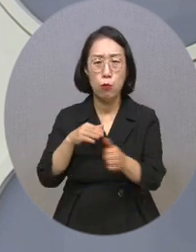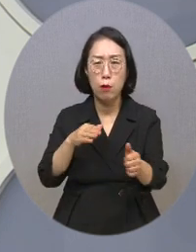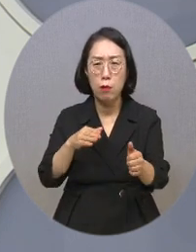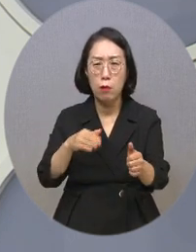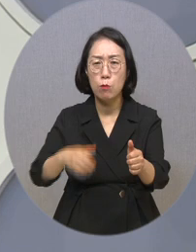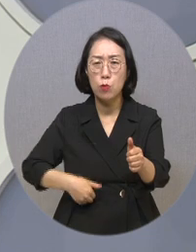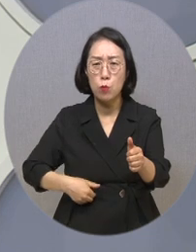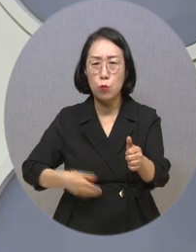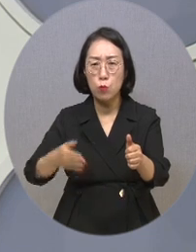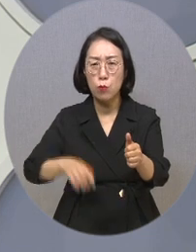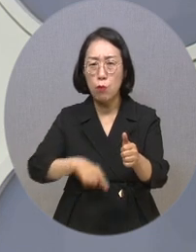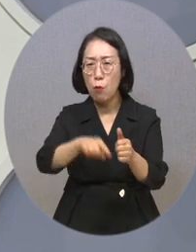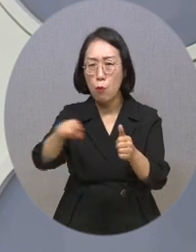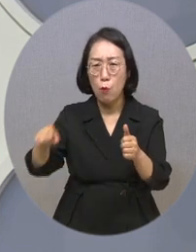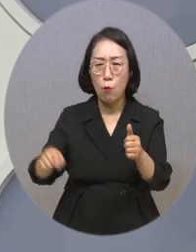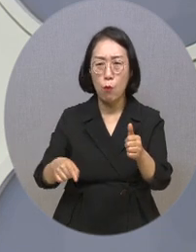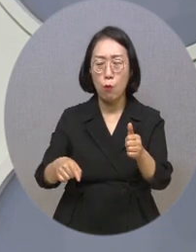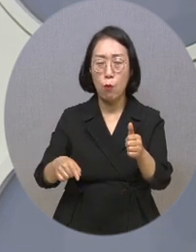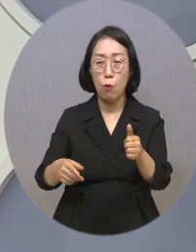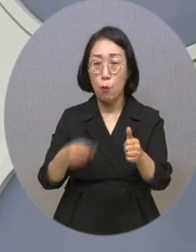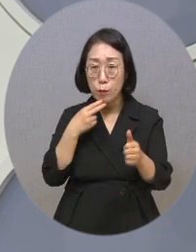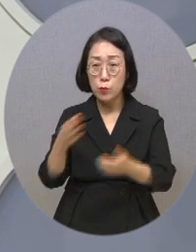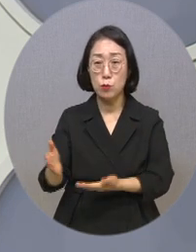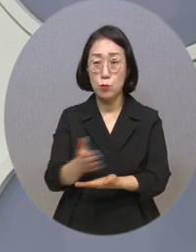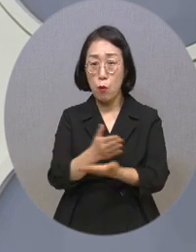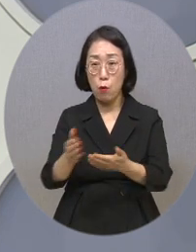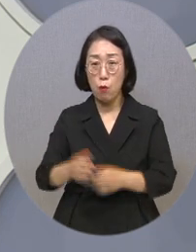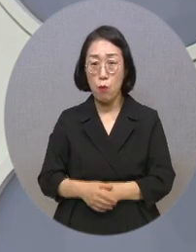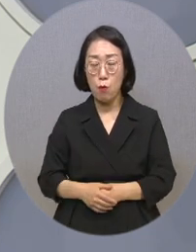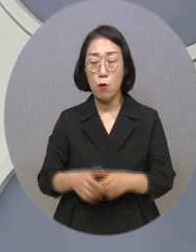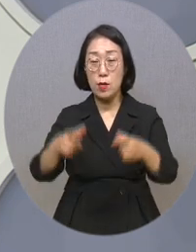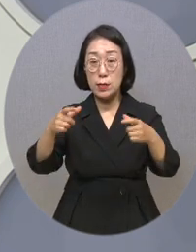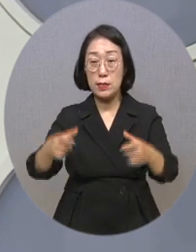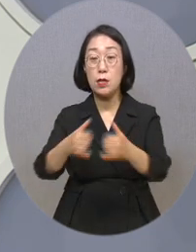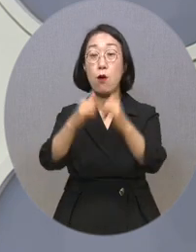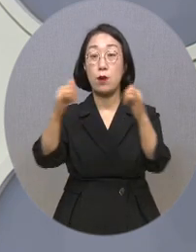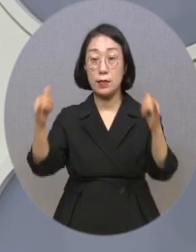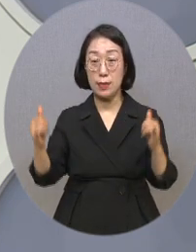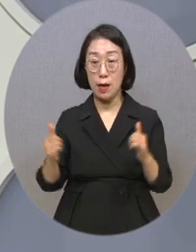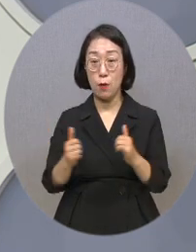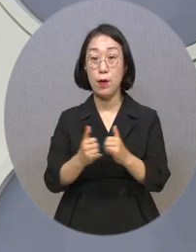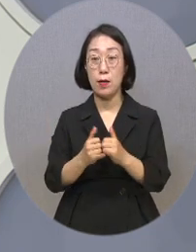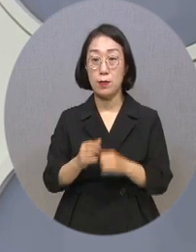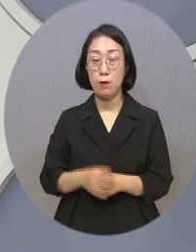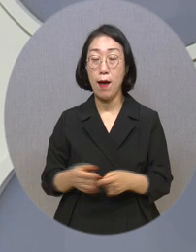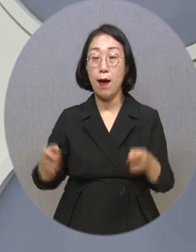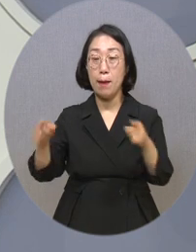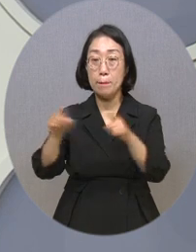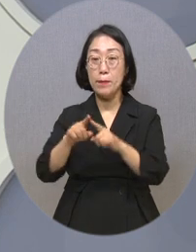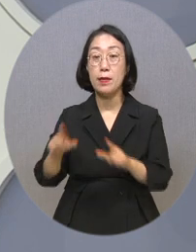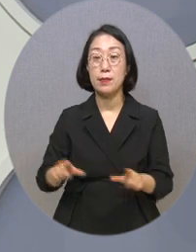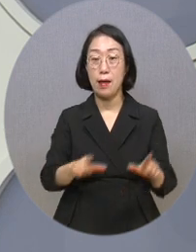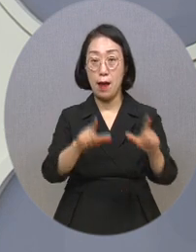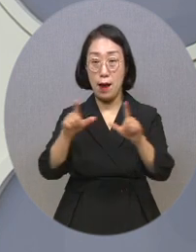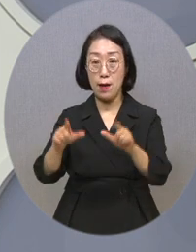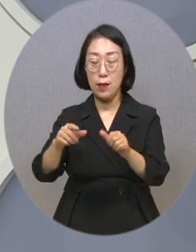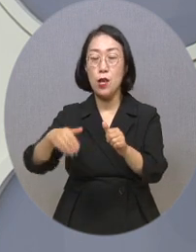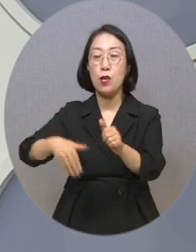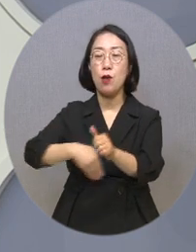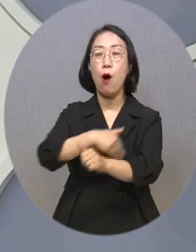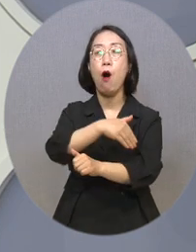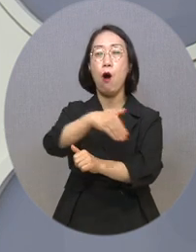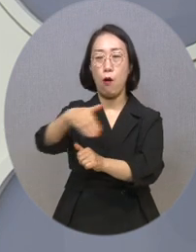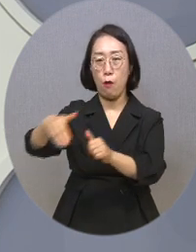현실적 대안이 안 되거든요. 그래서 저희는 그 지역사회에서 더불어 함께 살아나갈 수 있는 그런 여건